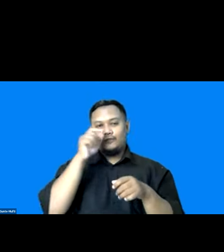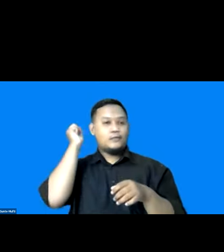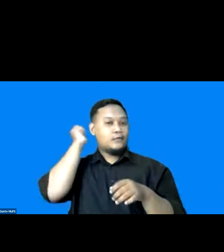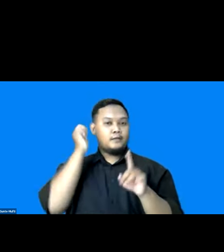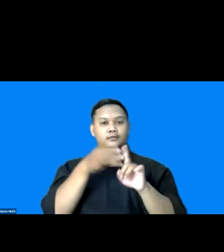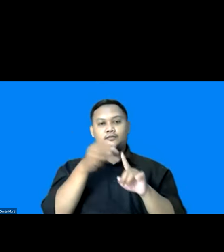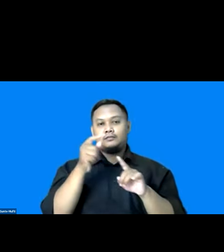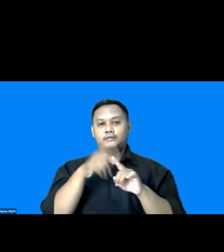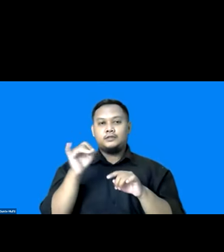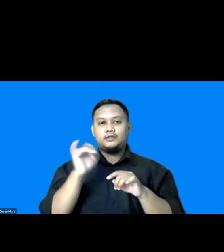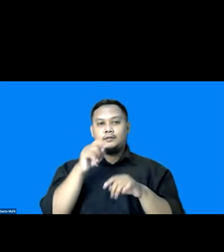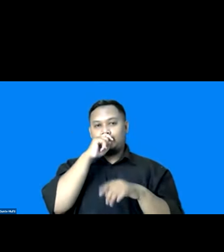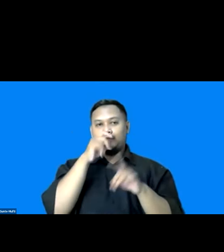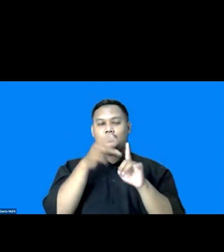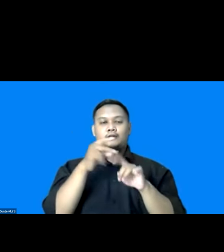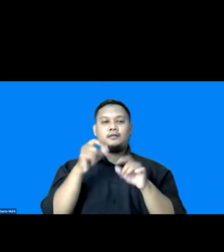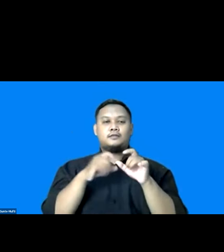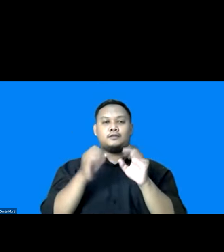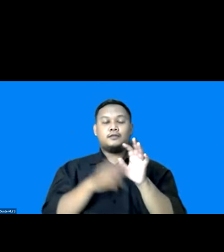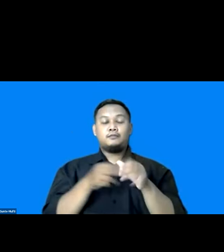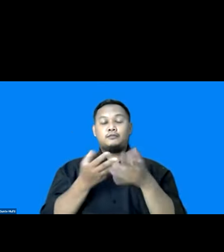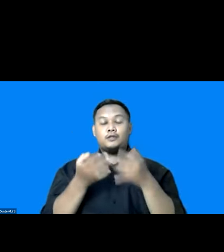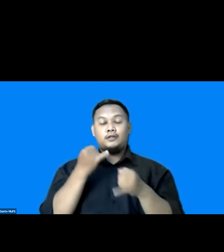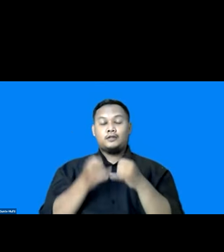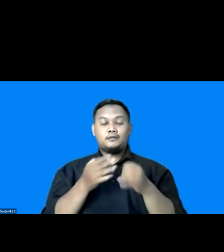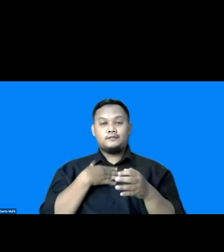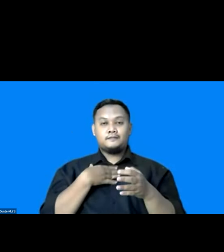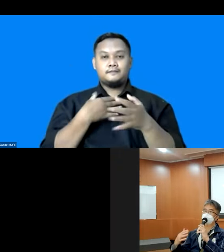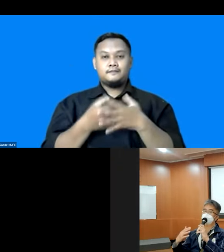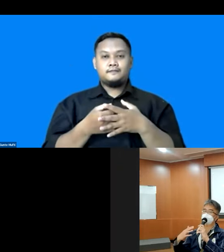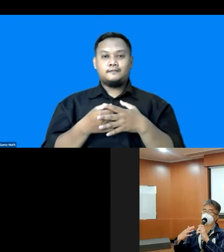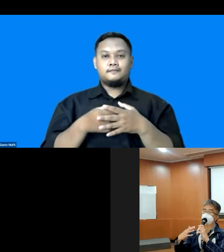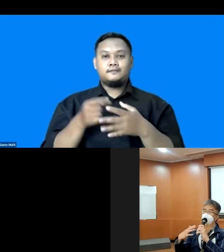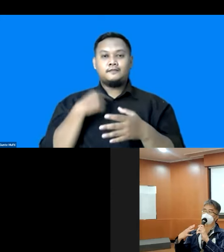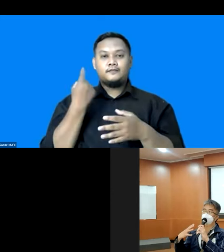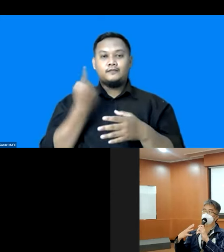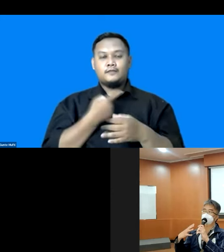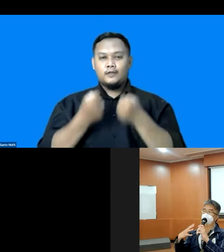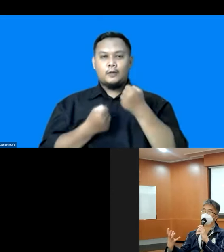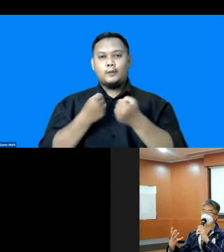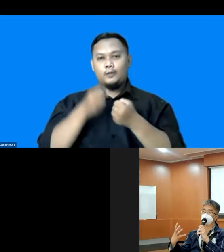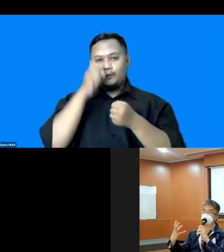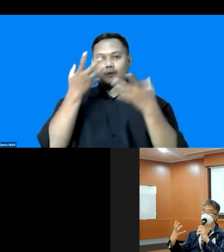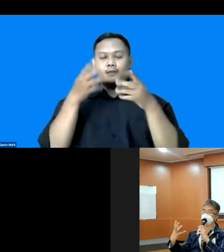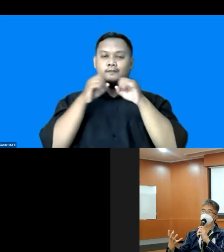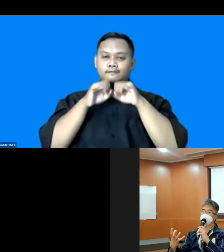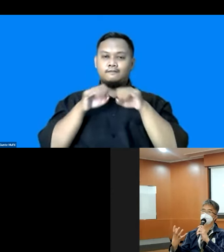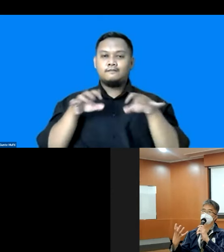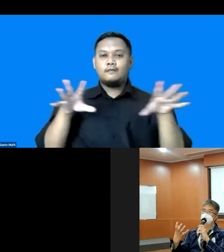dan Pak Hersen. Mungkin terakhir dari saya, kami berusaha untuk memperluas kelas